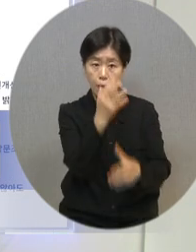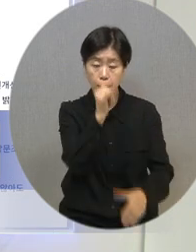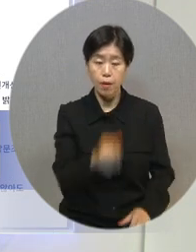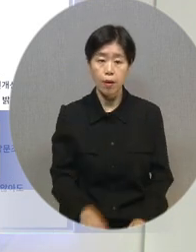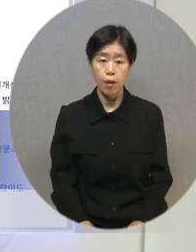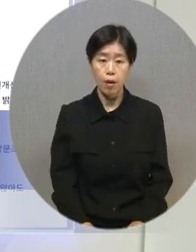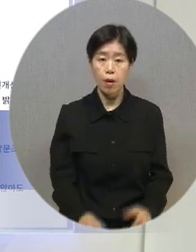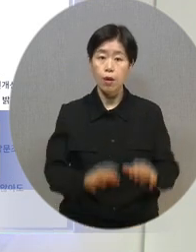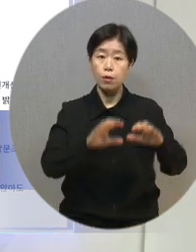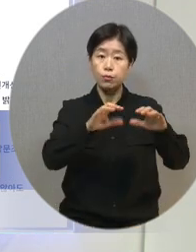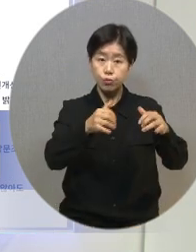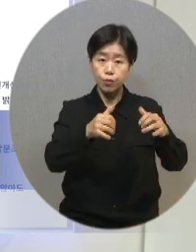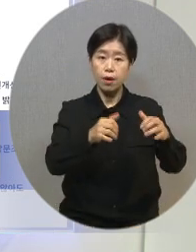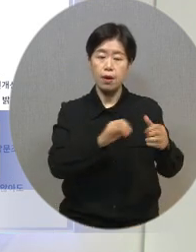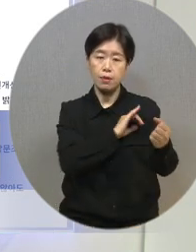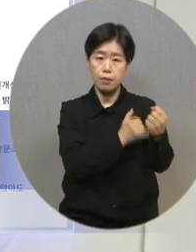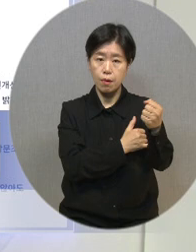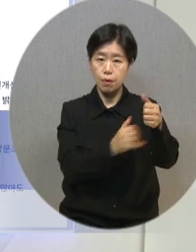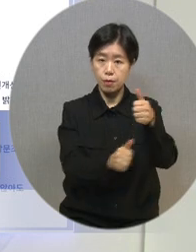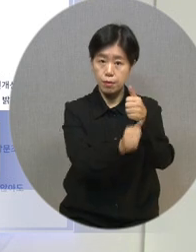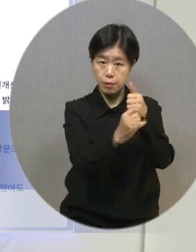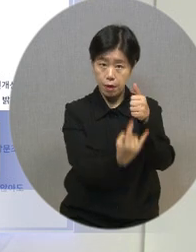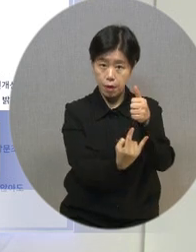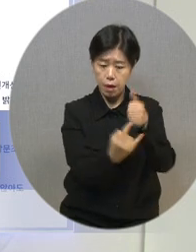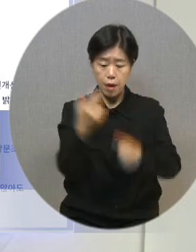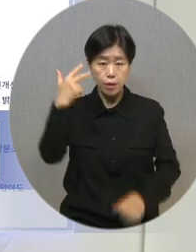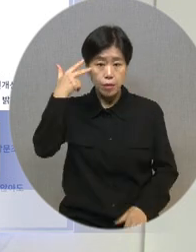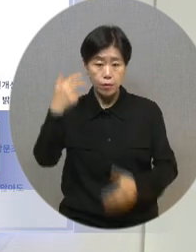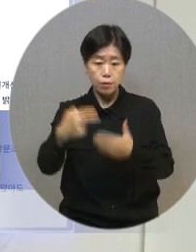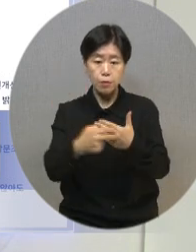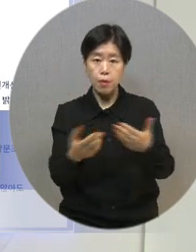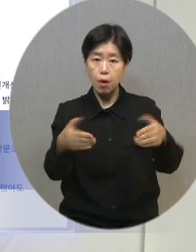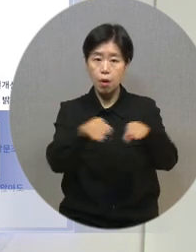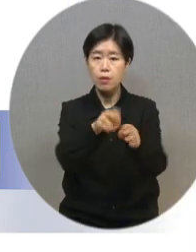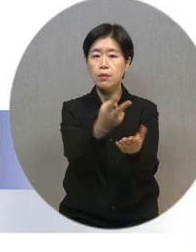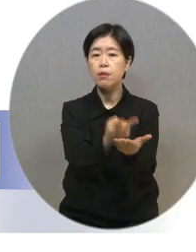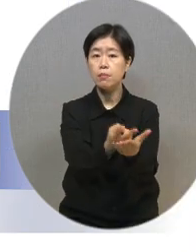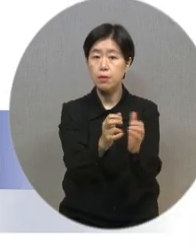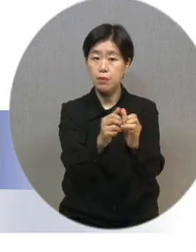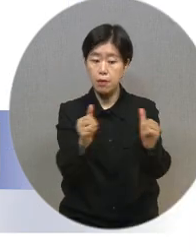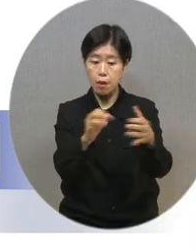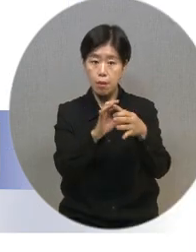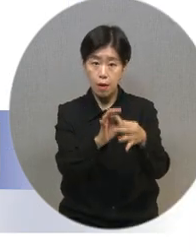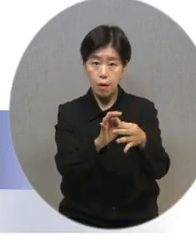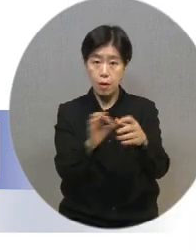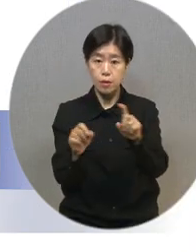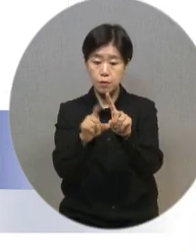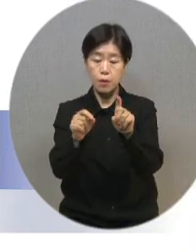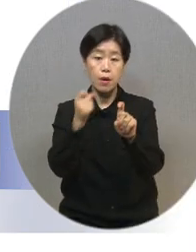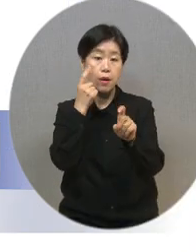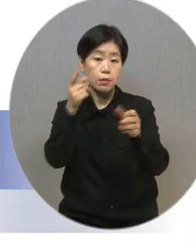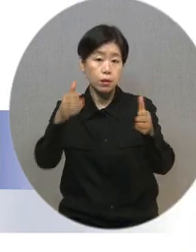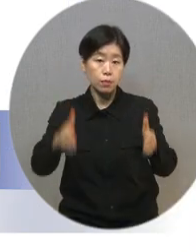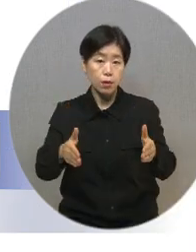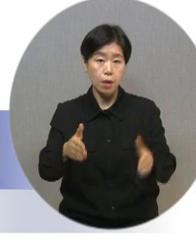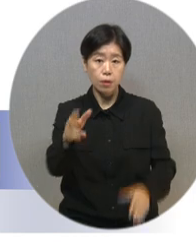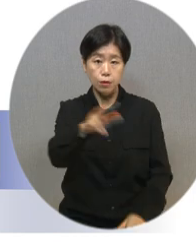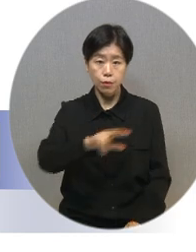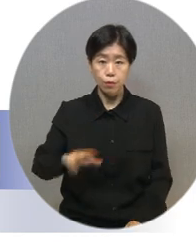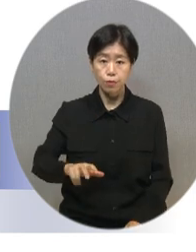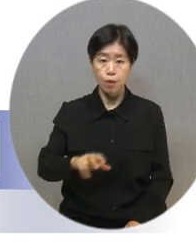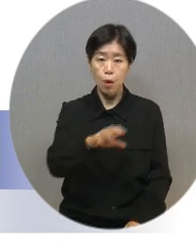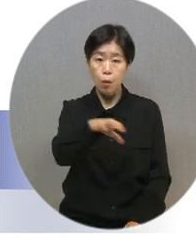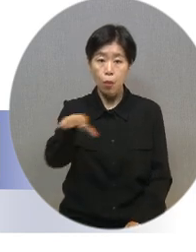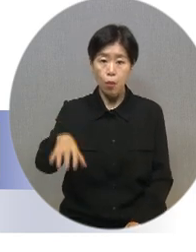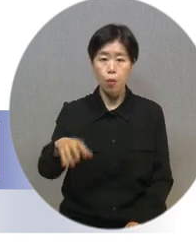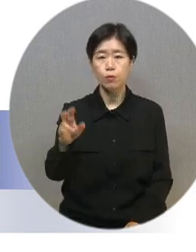국가 인권 연회가 정신 의료 기관 이번 환자 경리 강박과 관련해 11월 한 달간 전국 20개 정신